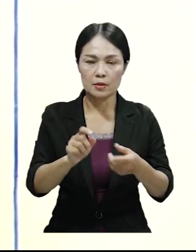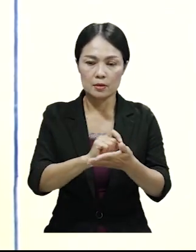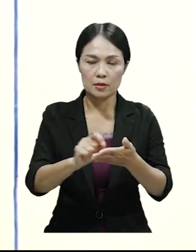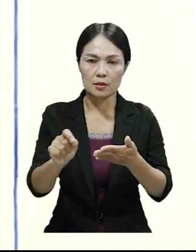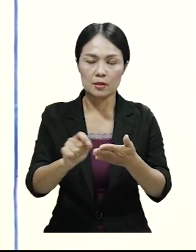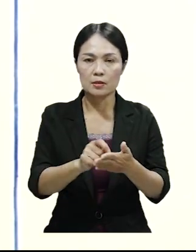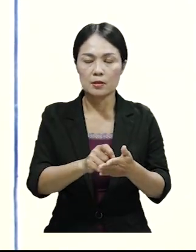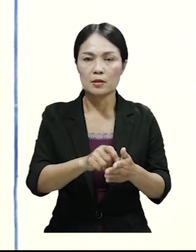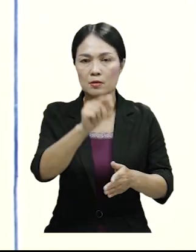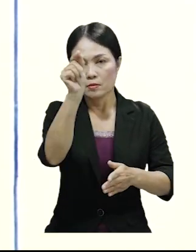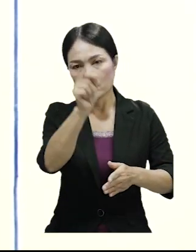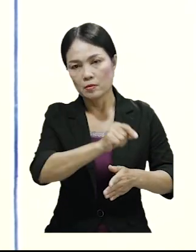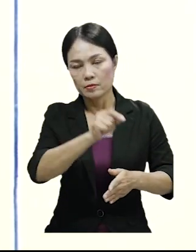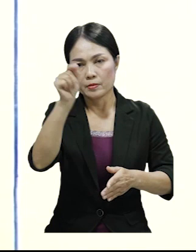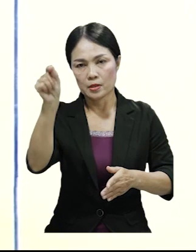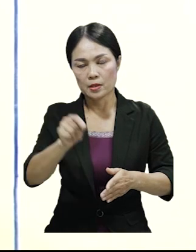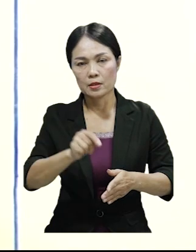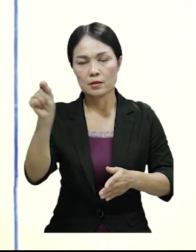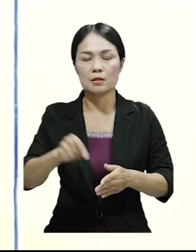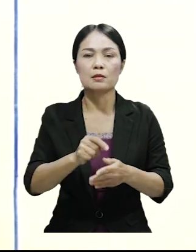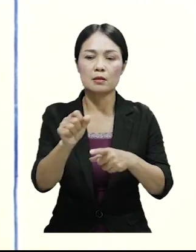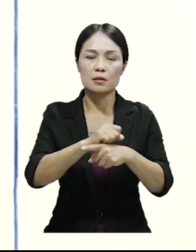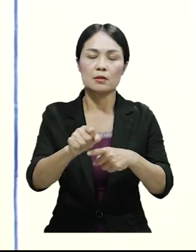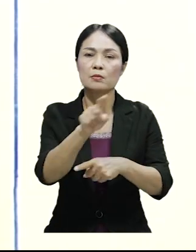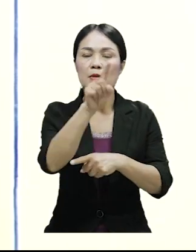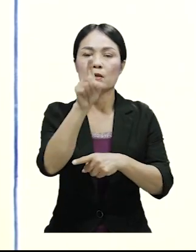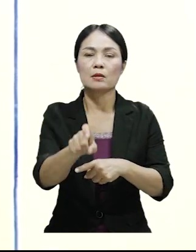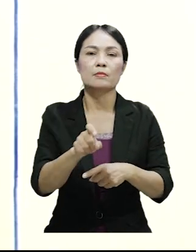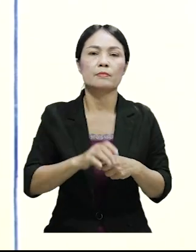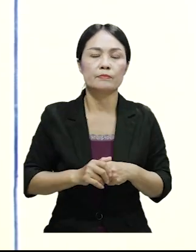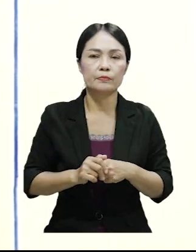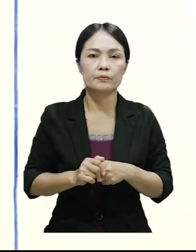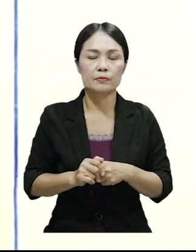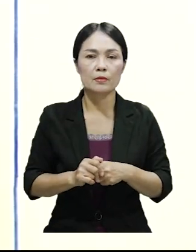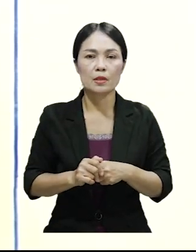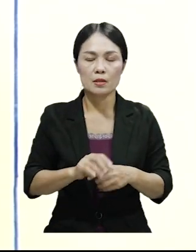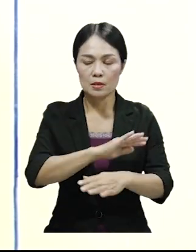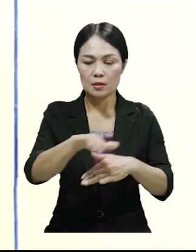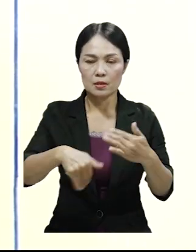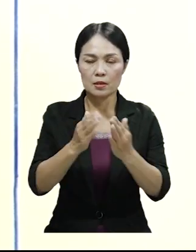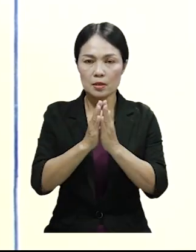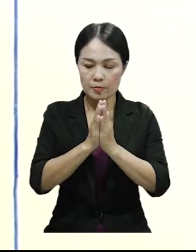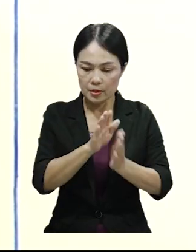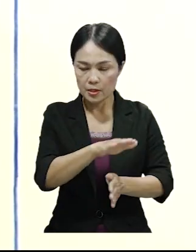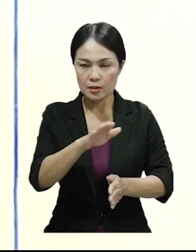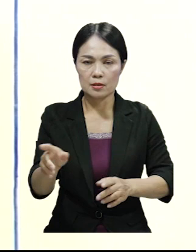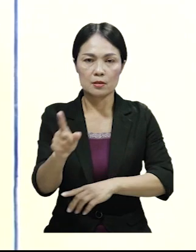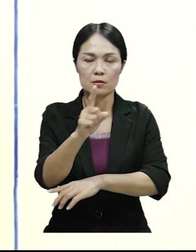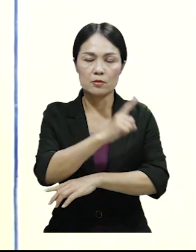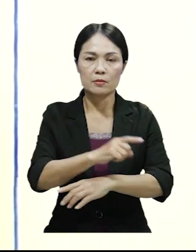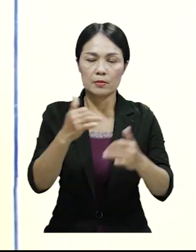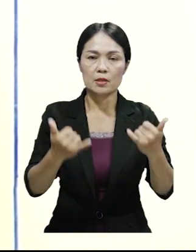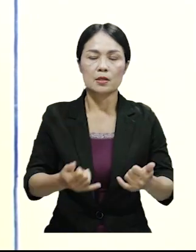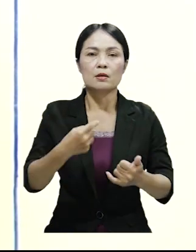ការសរសេរអក្សរផ្ចង់ការគូសគំនូរធ្វើលំហាត់ធ្វើចំណត់ជាដើមបាទអរគុណកូនណាចឹងថ្ងៃនេះលោ